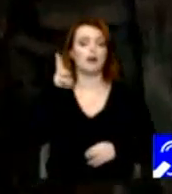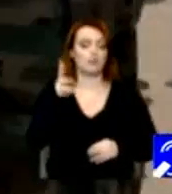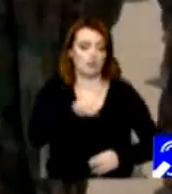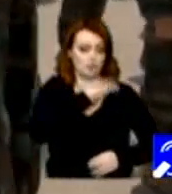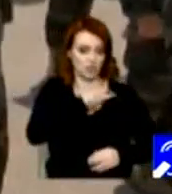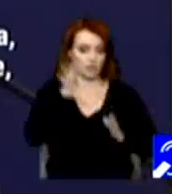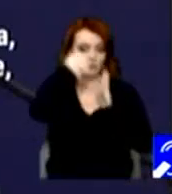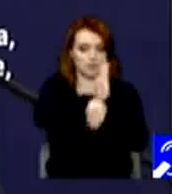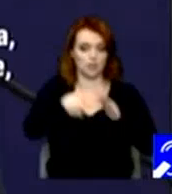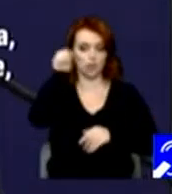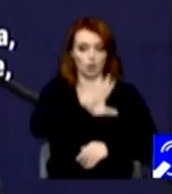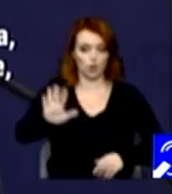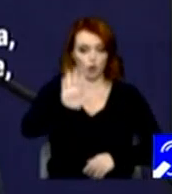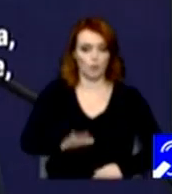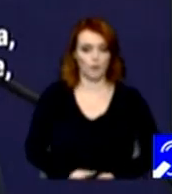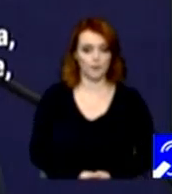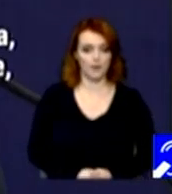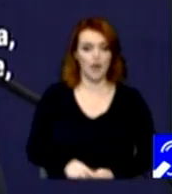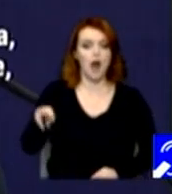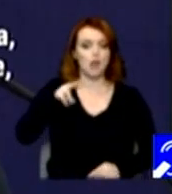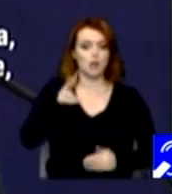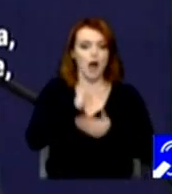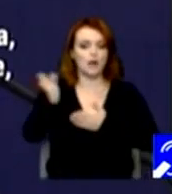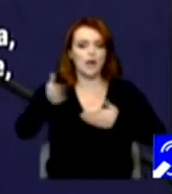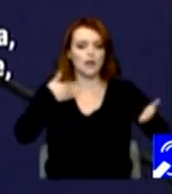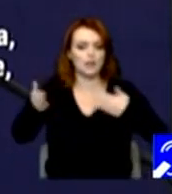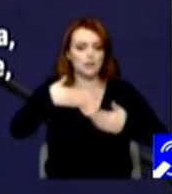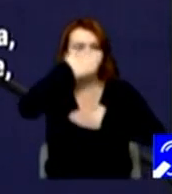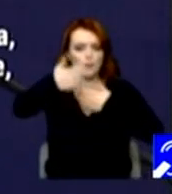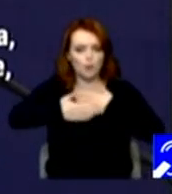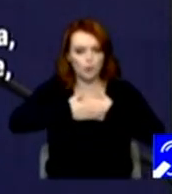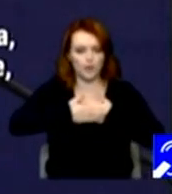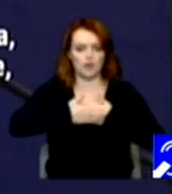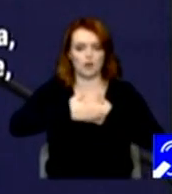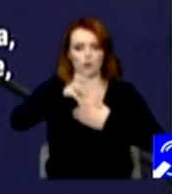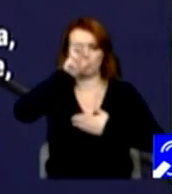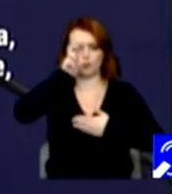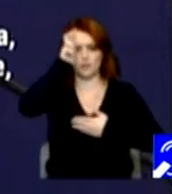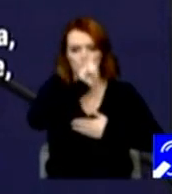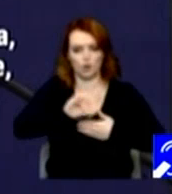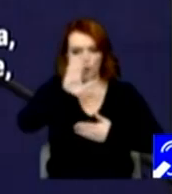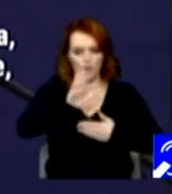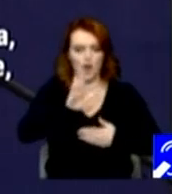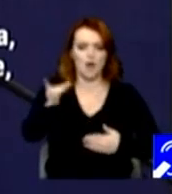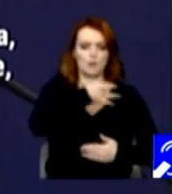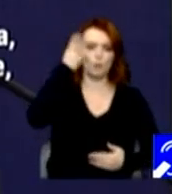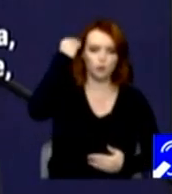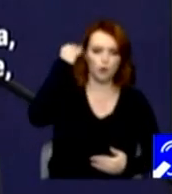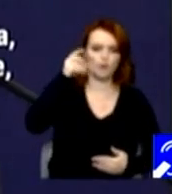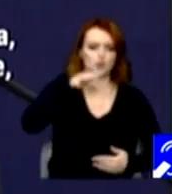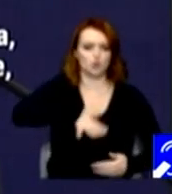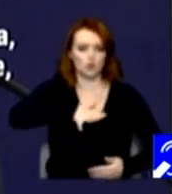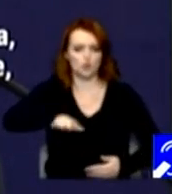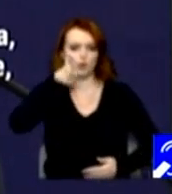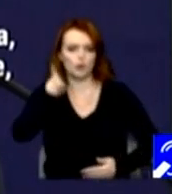europeana lipi o eu sunt curios să sari tu partea de nas Moldova Ruse a lucrării la